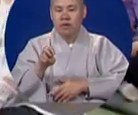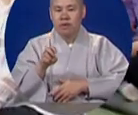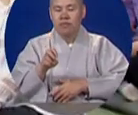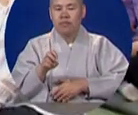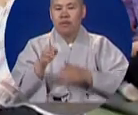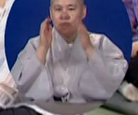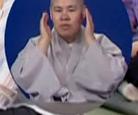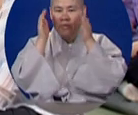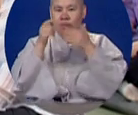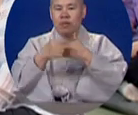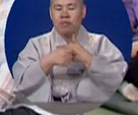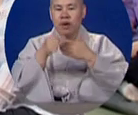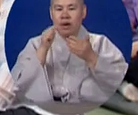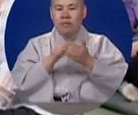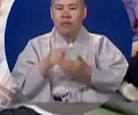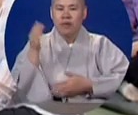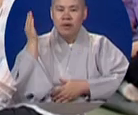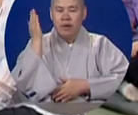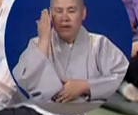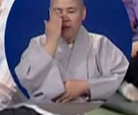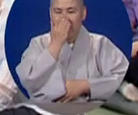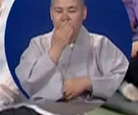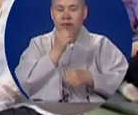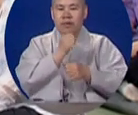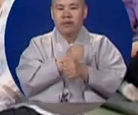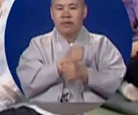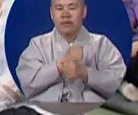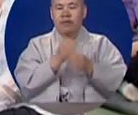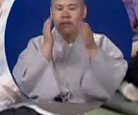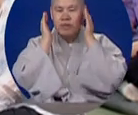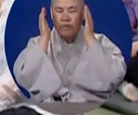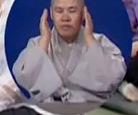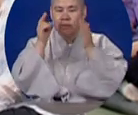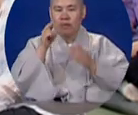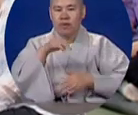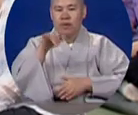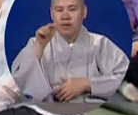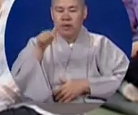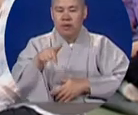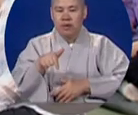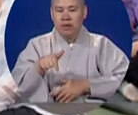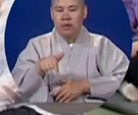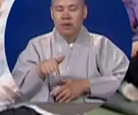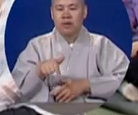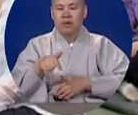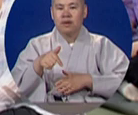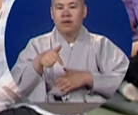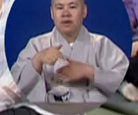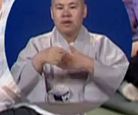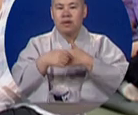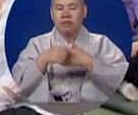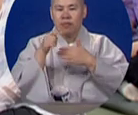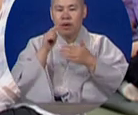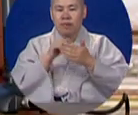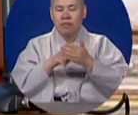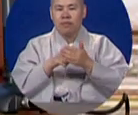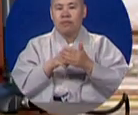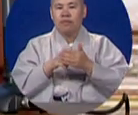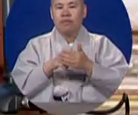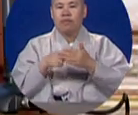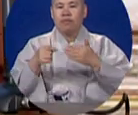깨끗하게 하는 공부에요 또 쉴 식자 마음심자 식심공부에요